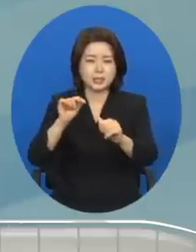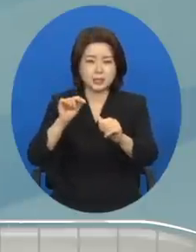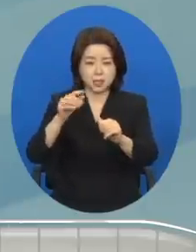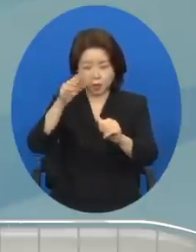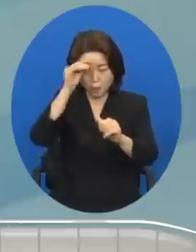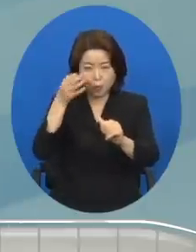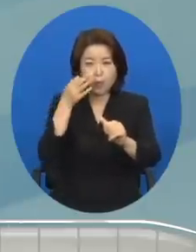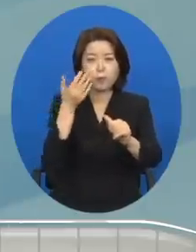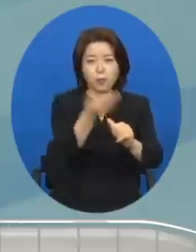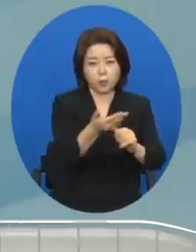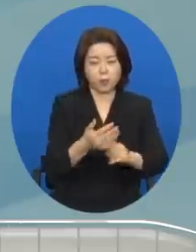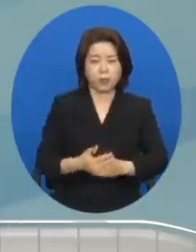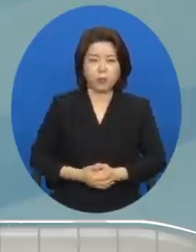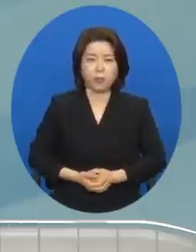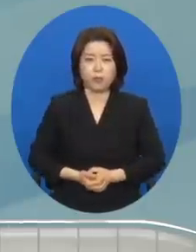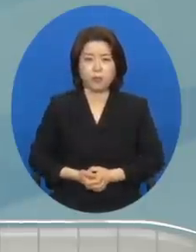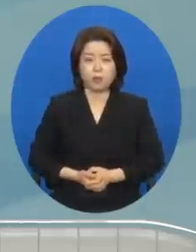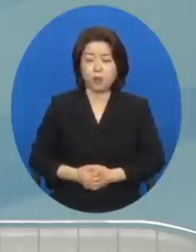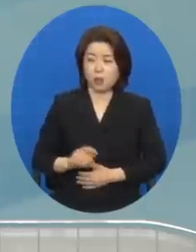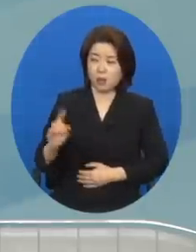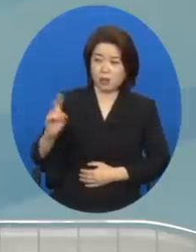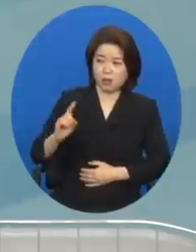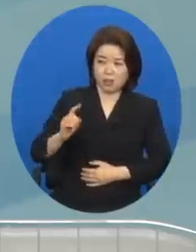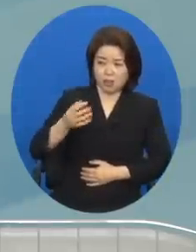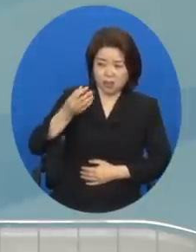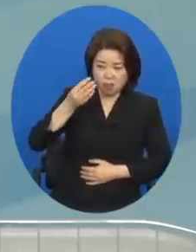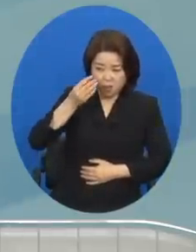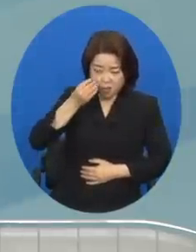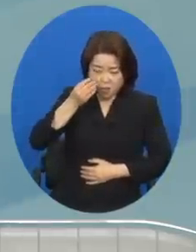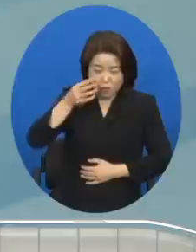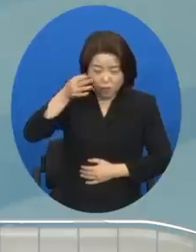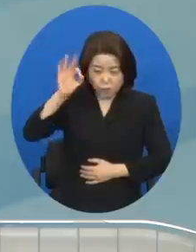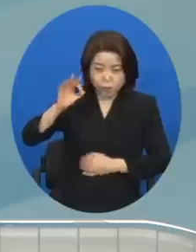보여준 것이다. 도무지 용납이 안 되는